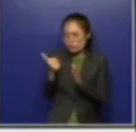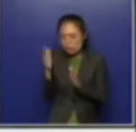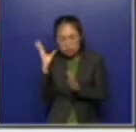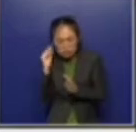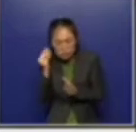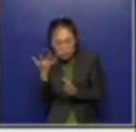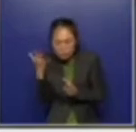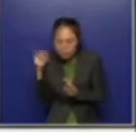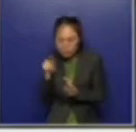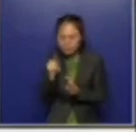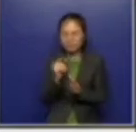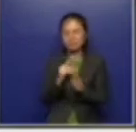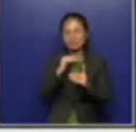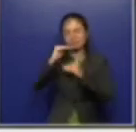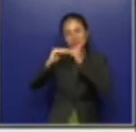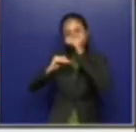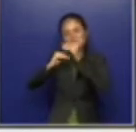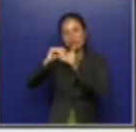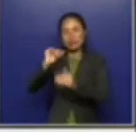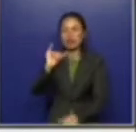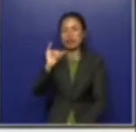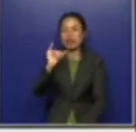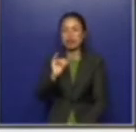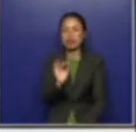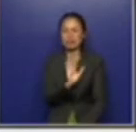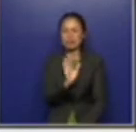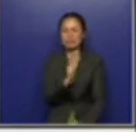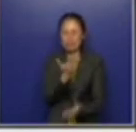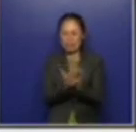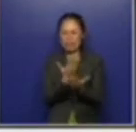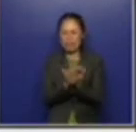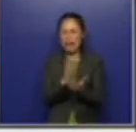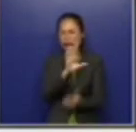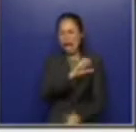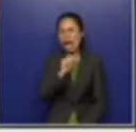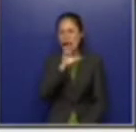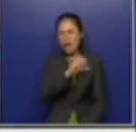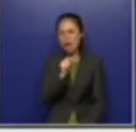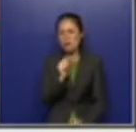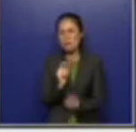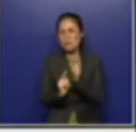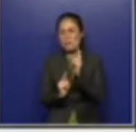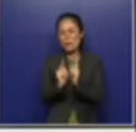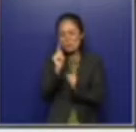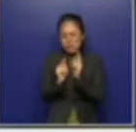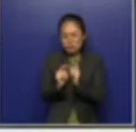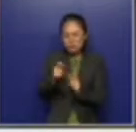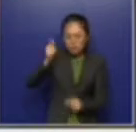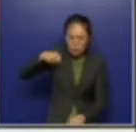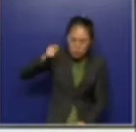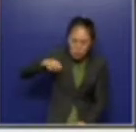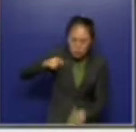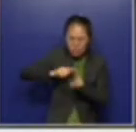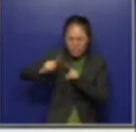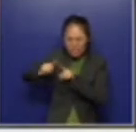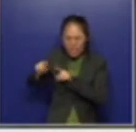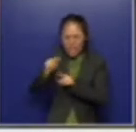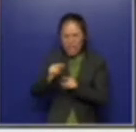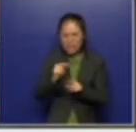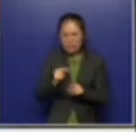าไปถึงไหนไม่ใช่เอาแต่จะเก็บตังค์แต่ค่าสัมปทานประมูลคลื่นความถี่โน่นนี่นั่นอันนั้นมันรายใหญ่ใ